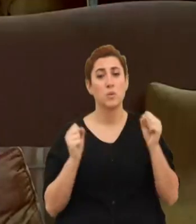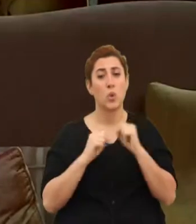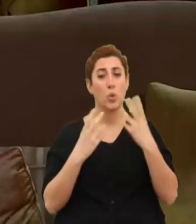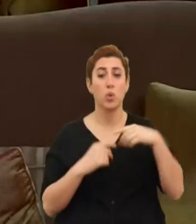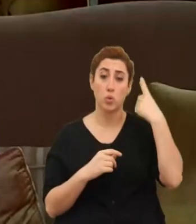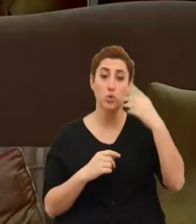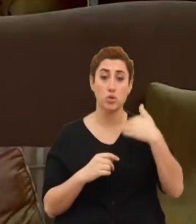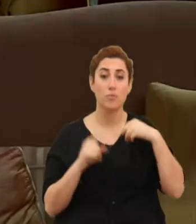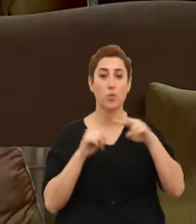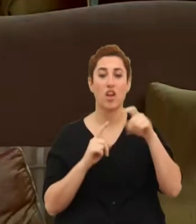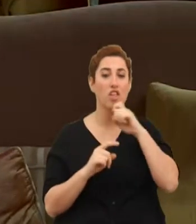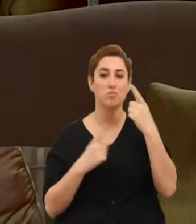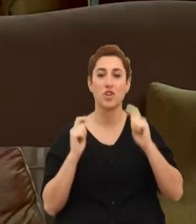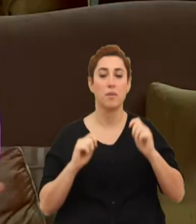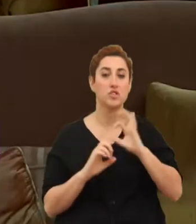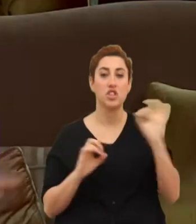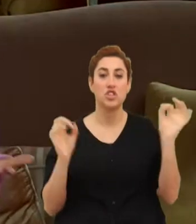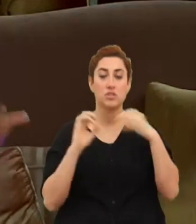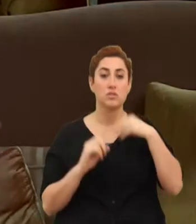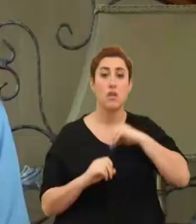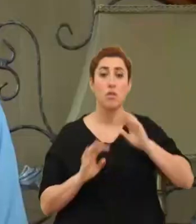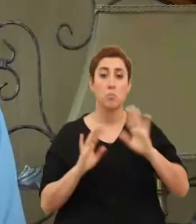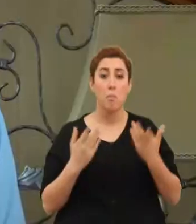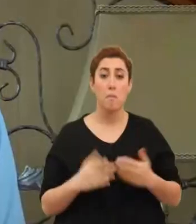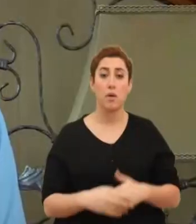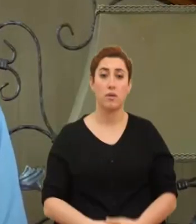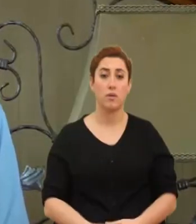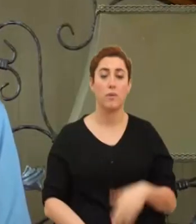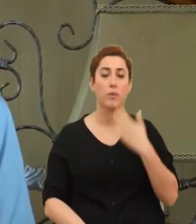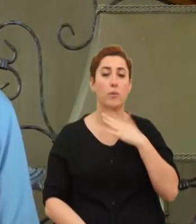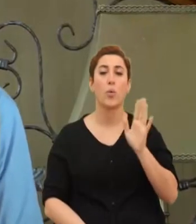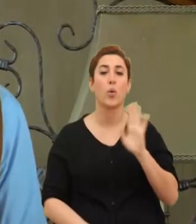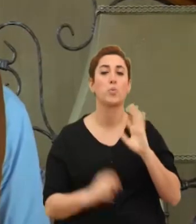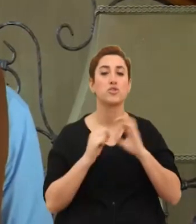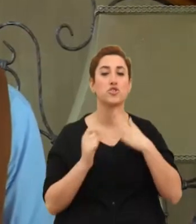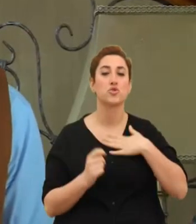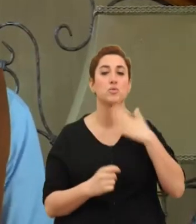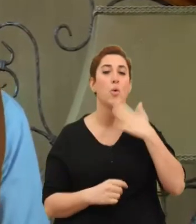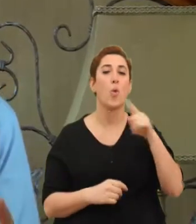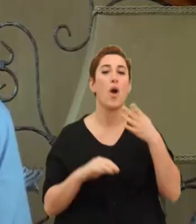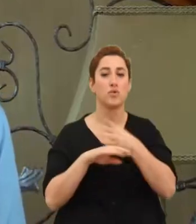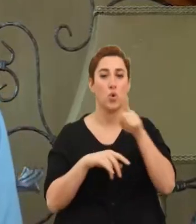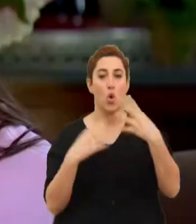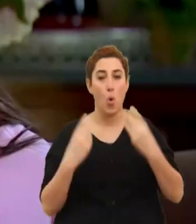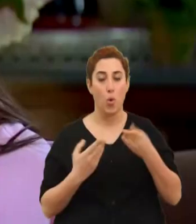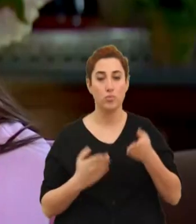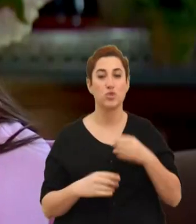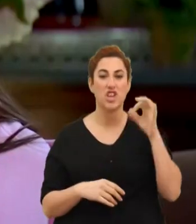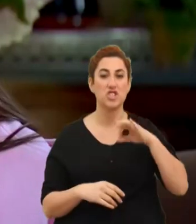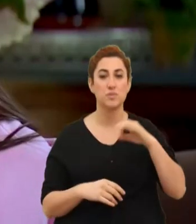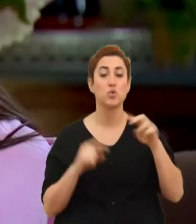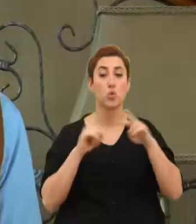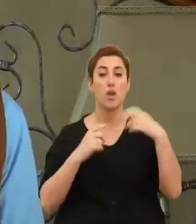soğuduğunu düşünsem de Nurhan'ın yanlış bir şey yapacağını sanmıyorum ama... Yok yok Biricik'ciğim yok. O aslında şöyle olmuştur.